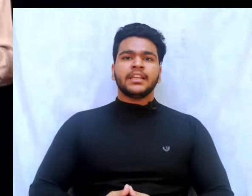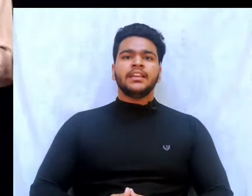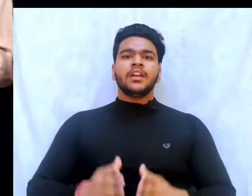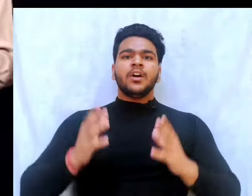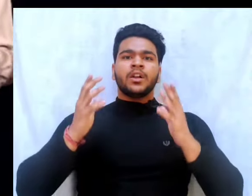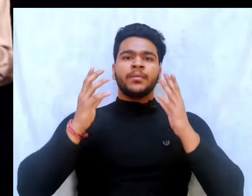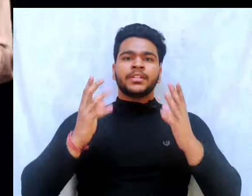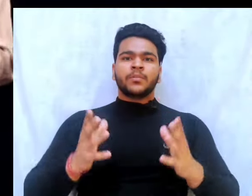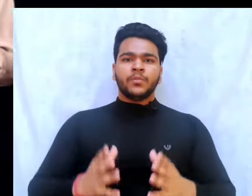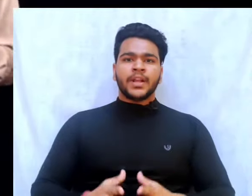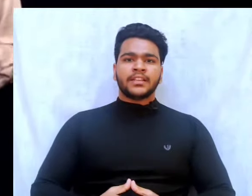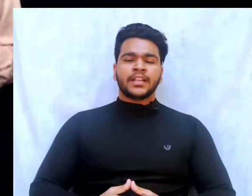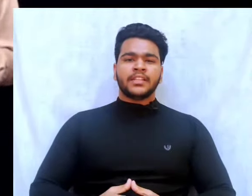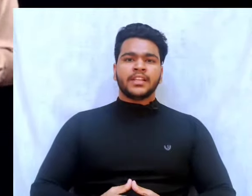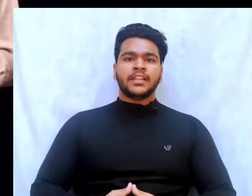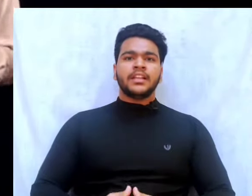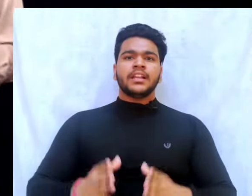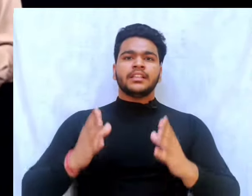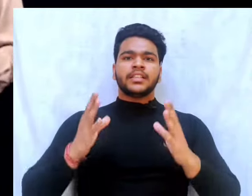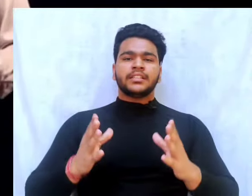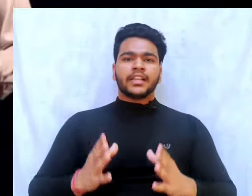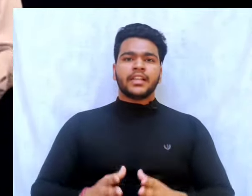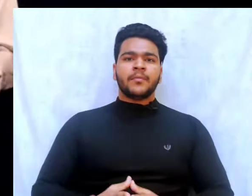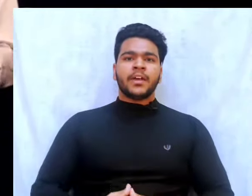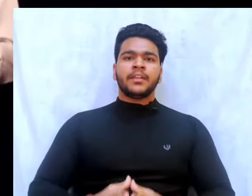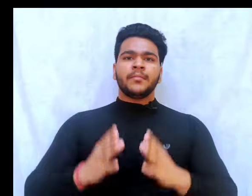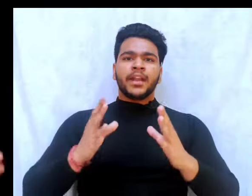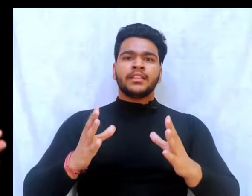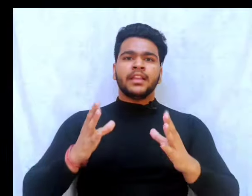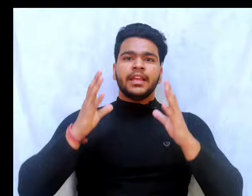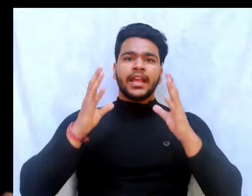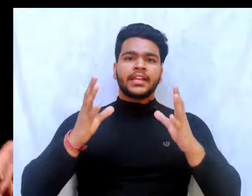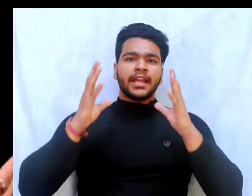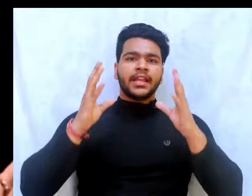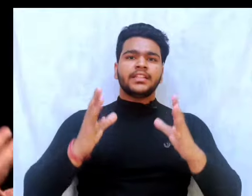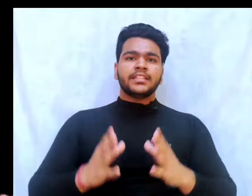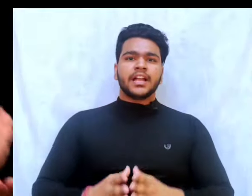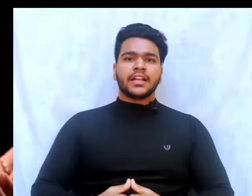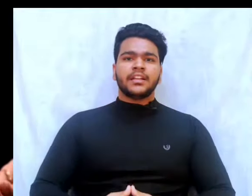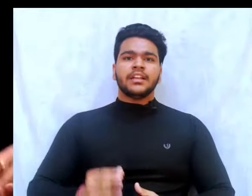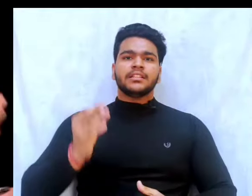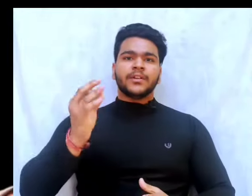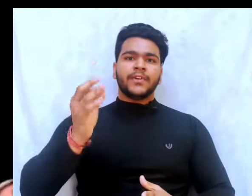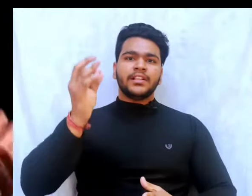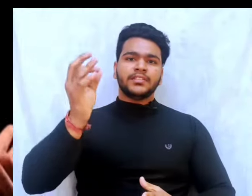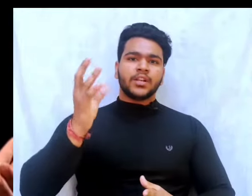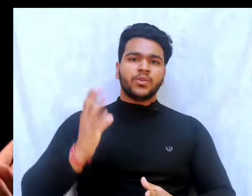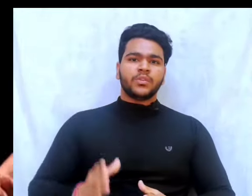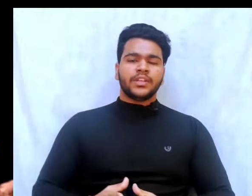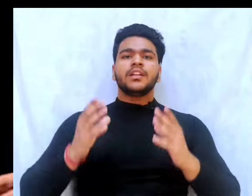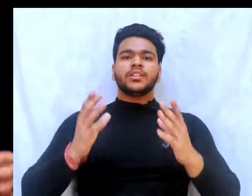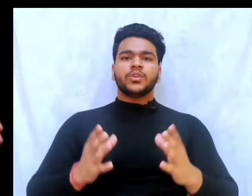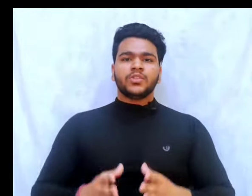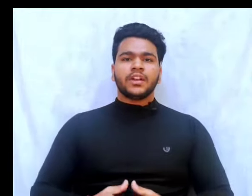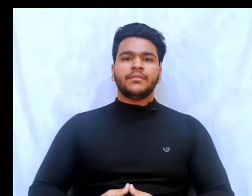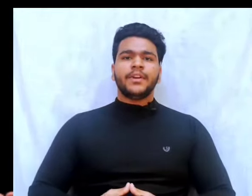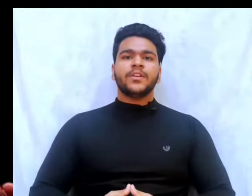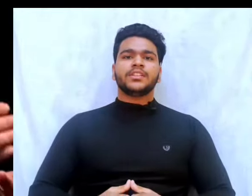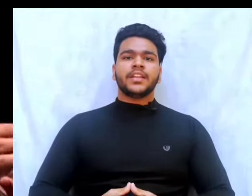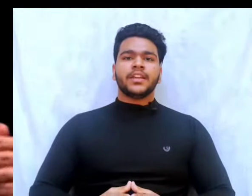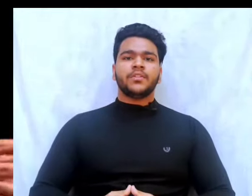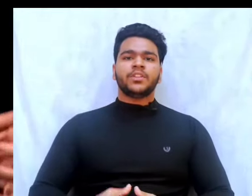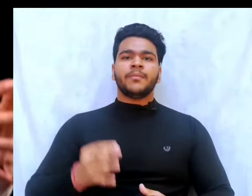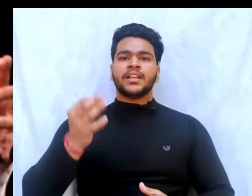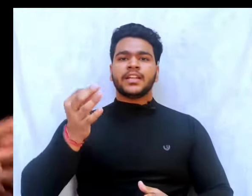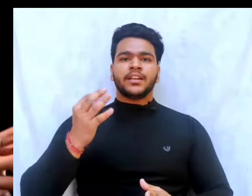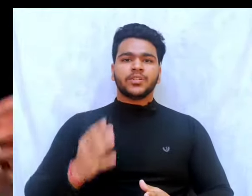चाहिए और हमेशा खूब मेहनत करनी चाहिए, जिससे कि हमारी मेहनत एक ना एक दिन जाकर सफल जरूर होती है। दोस्तों अगर वीडियो अच्छी